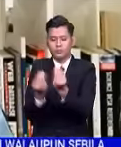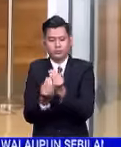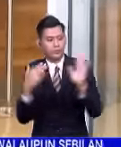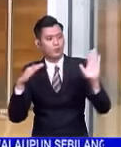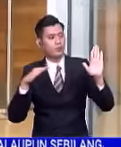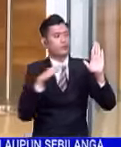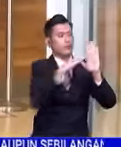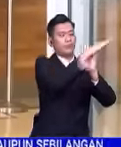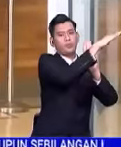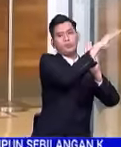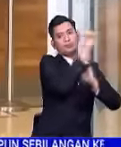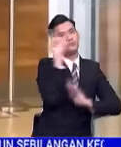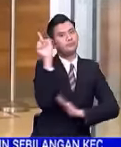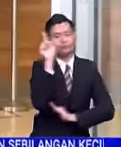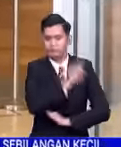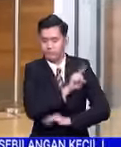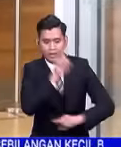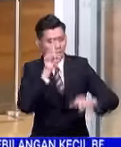dilandaikan.